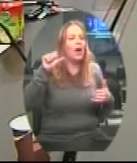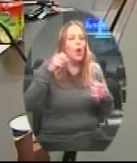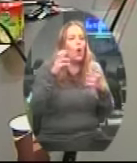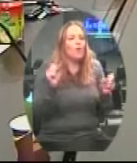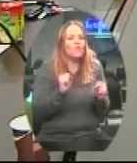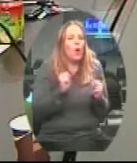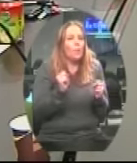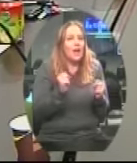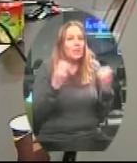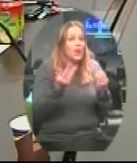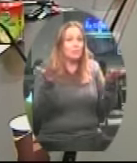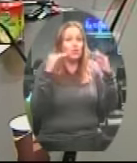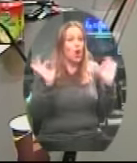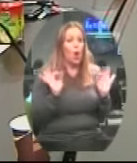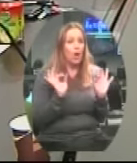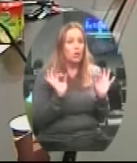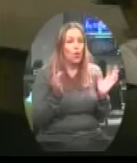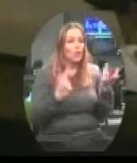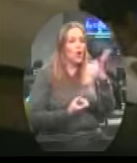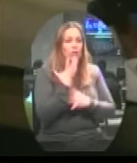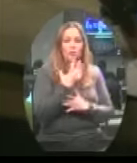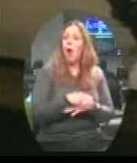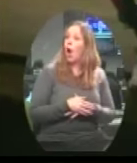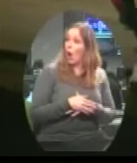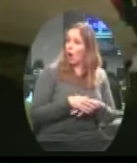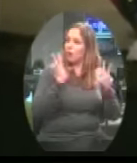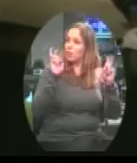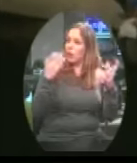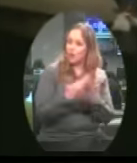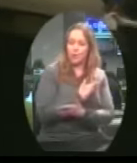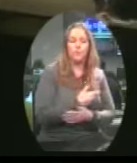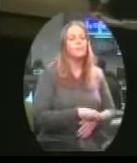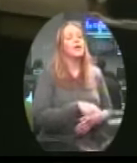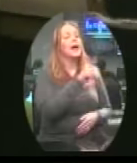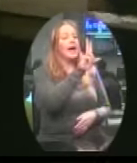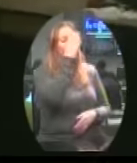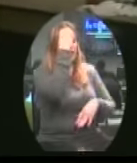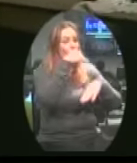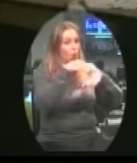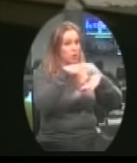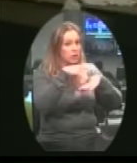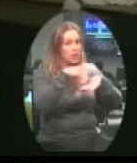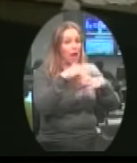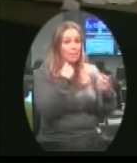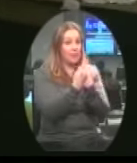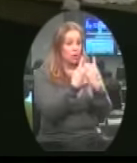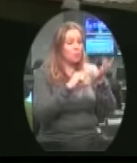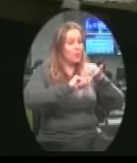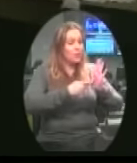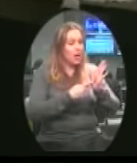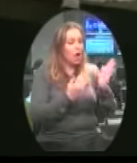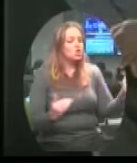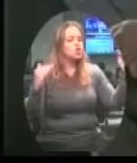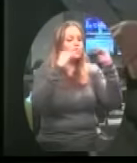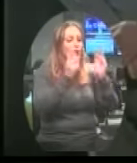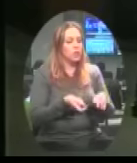היו ולא נבראו. אני אומר לכם. רגב הודיע בדיון כי מטרתה ליצור שוויון תרבותי ולתקצב יותר את מוסדות